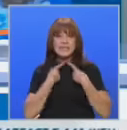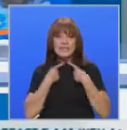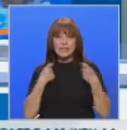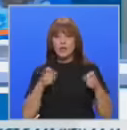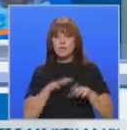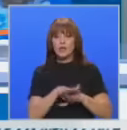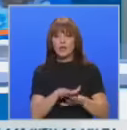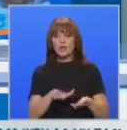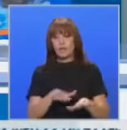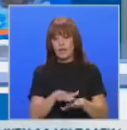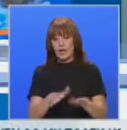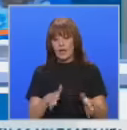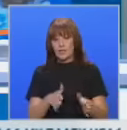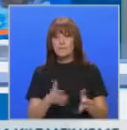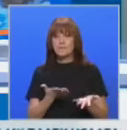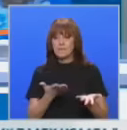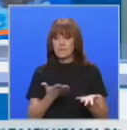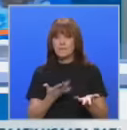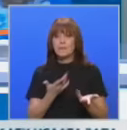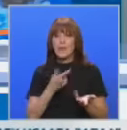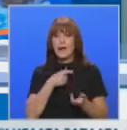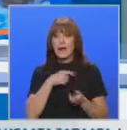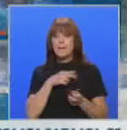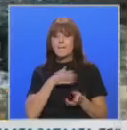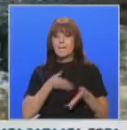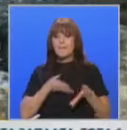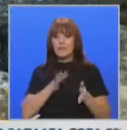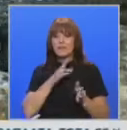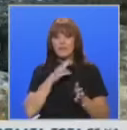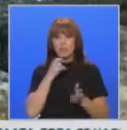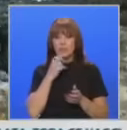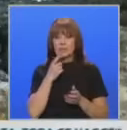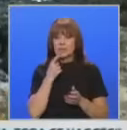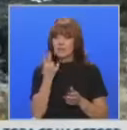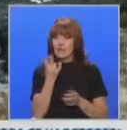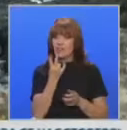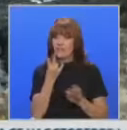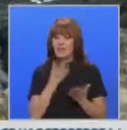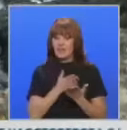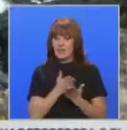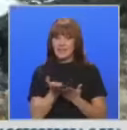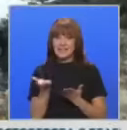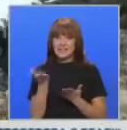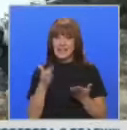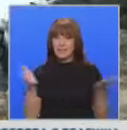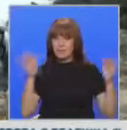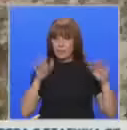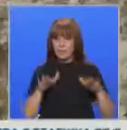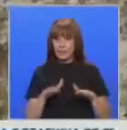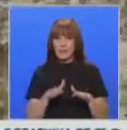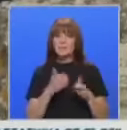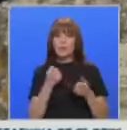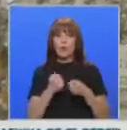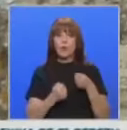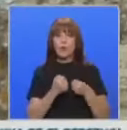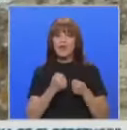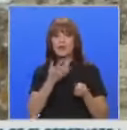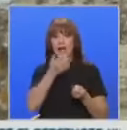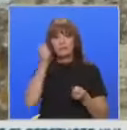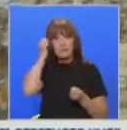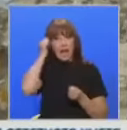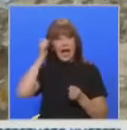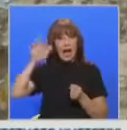морето? Според Пътна полиция има два варианта. Вижте. След потопа колата на Георги и Елена се оказва на скала